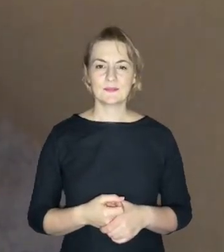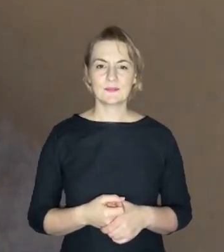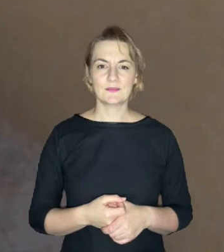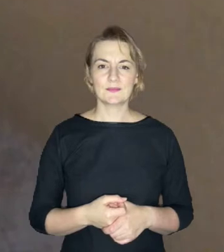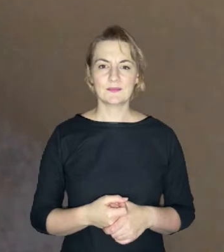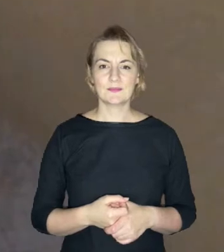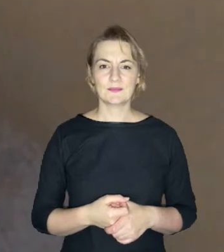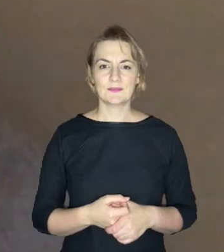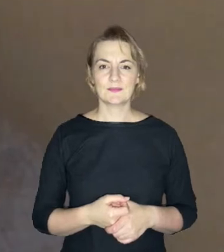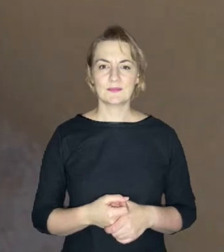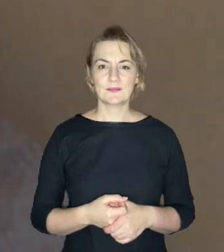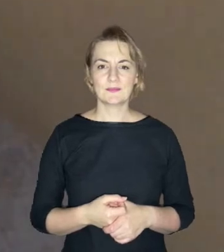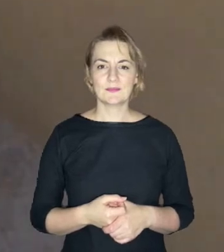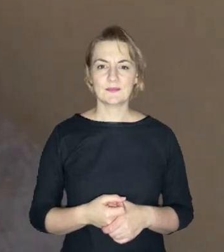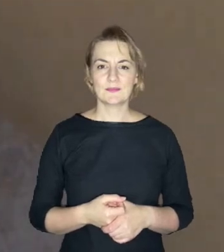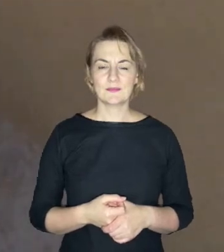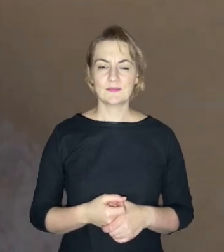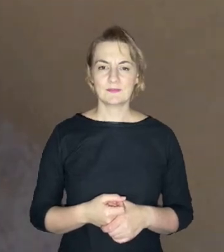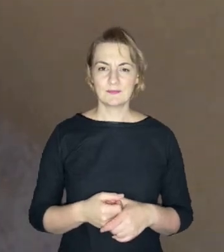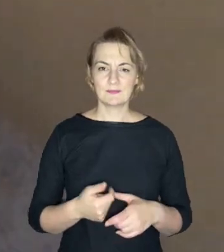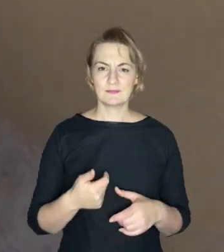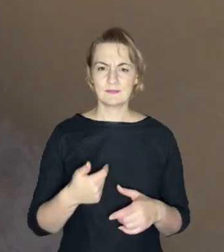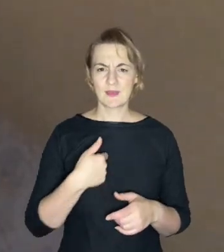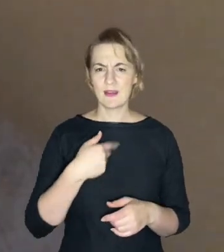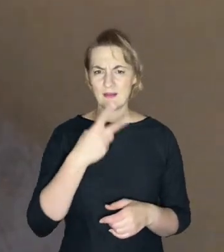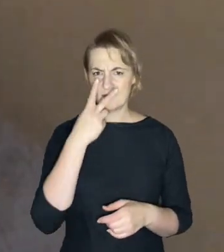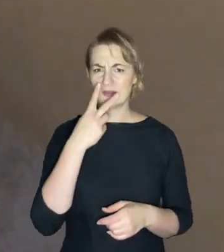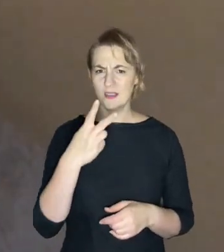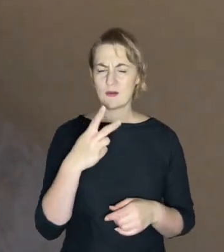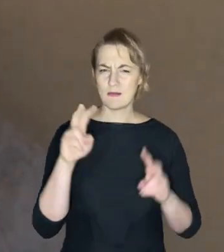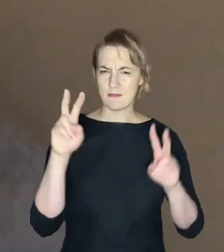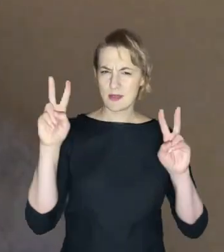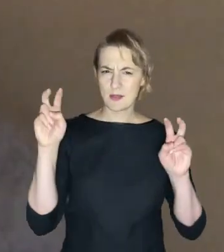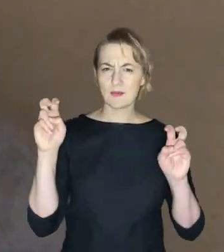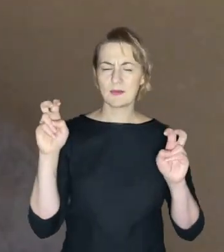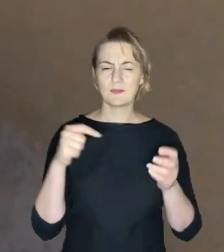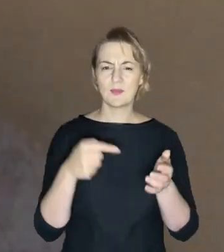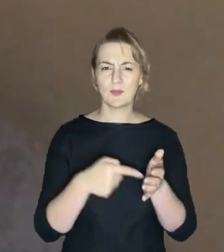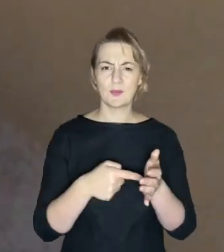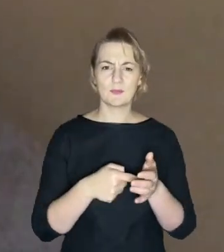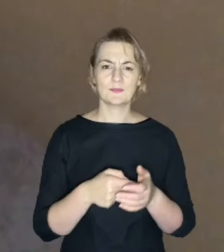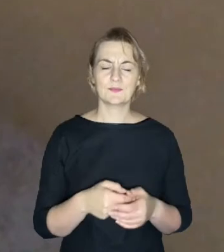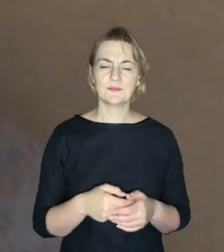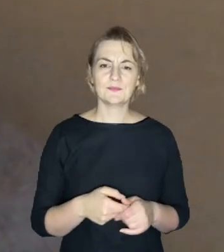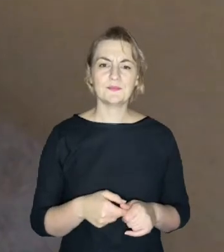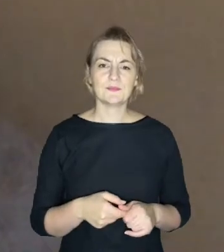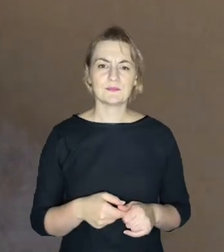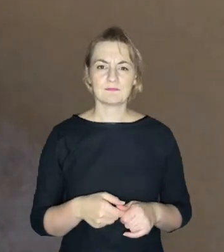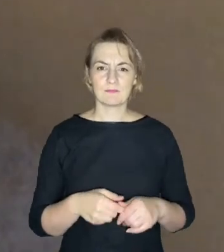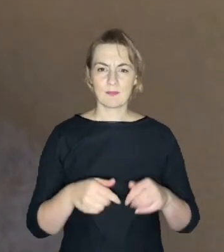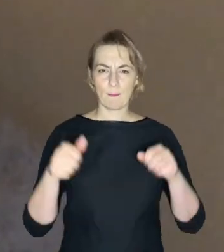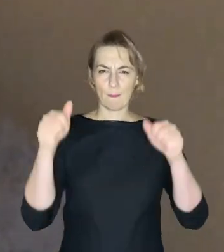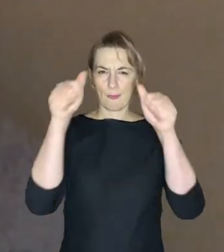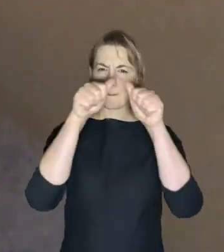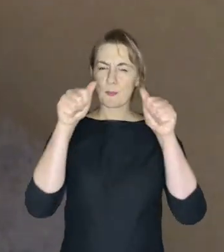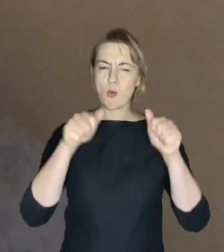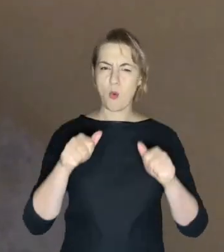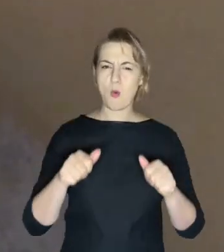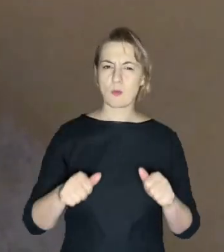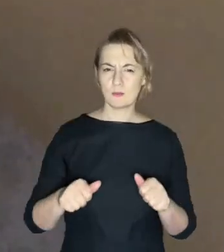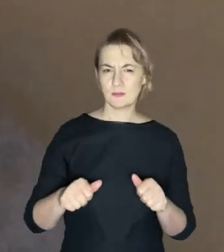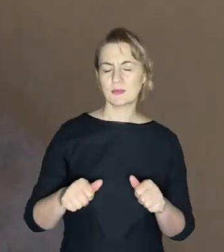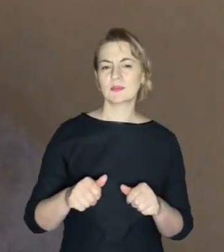teraz powtarzane, ja to widziałem, tą sentencję na takim pomniku ku